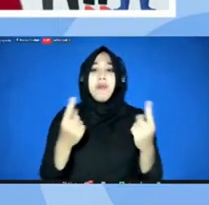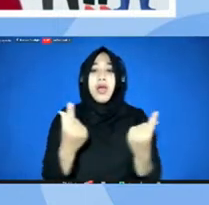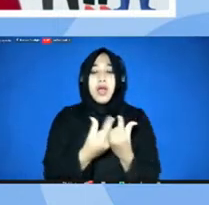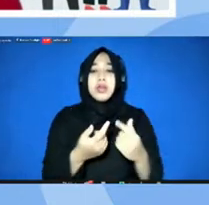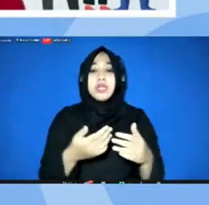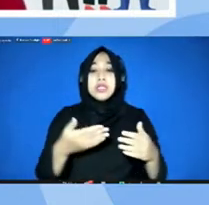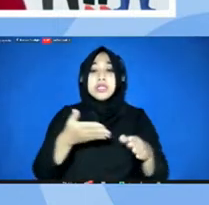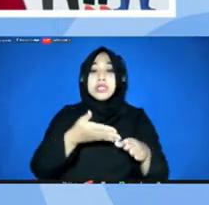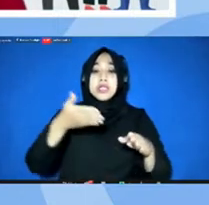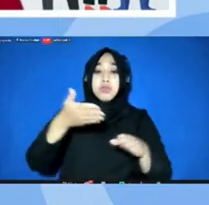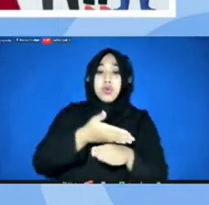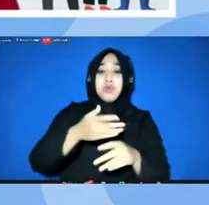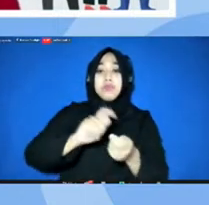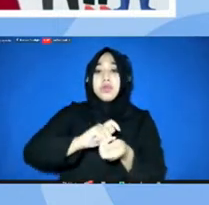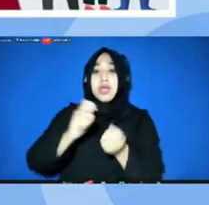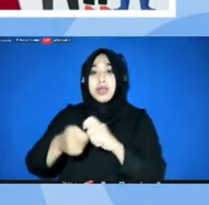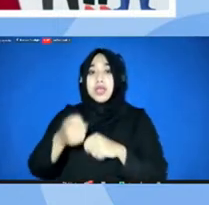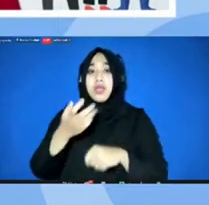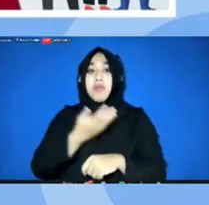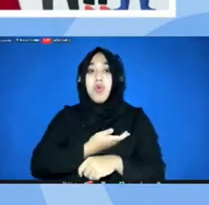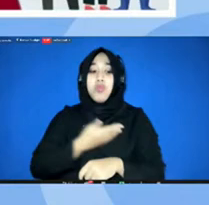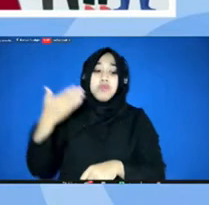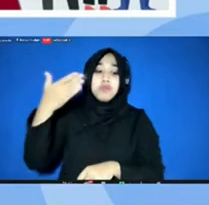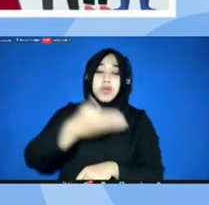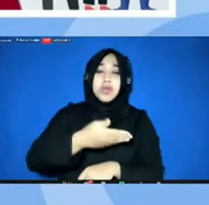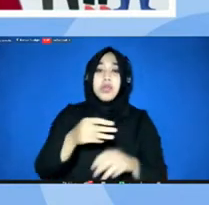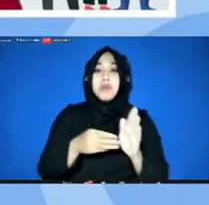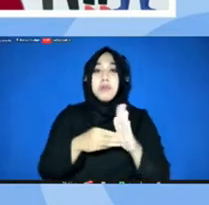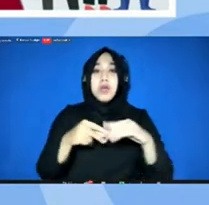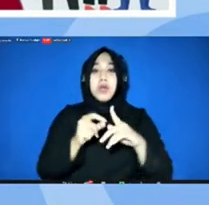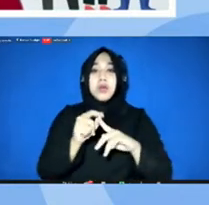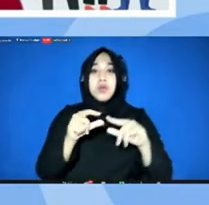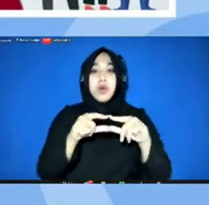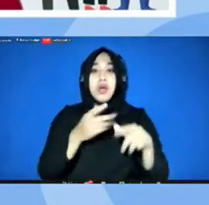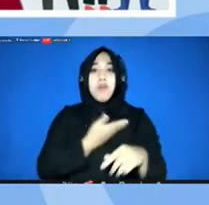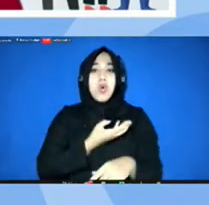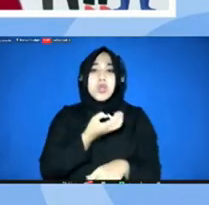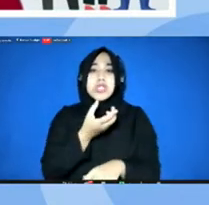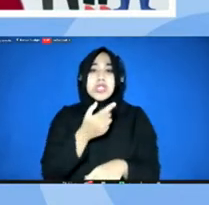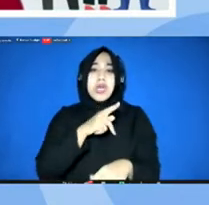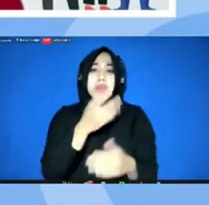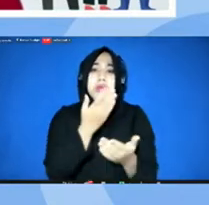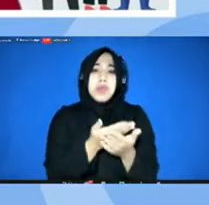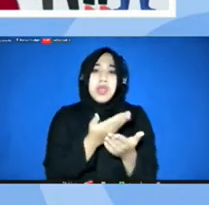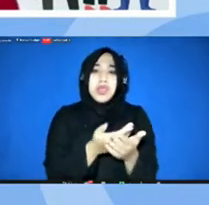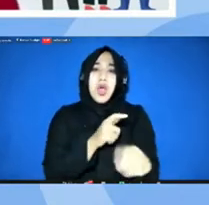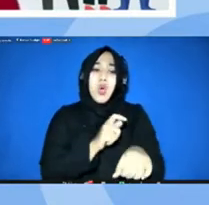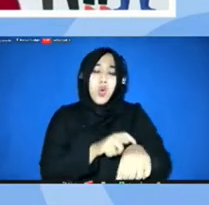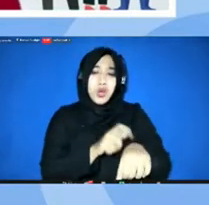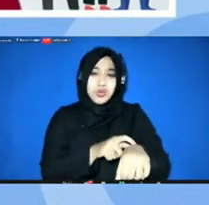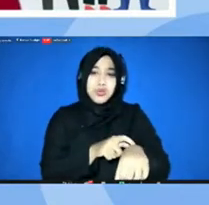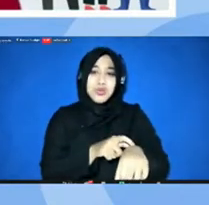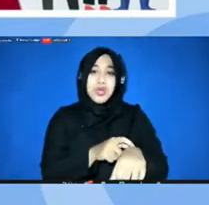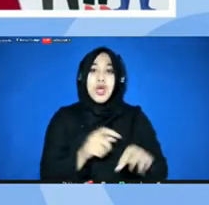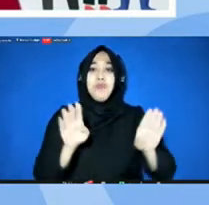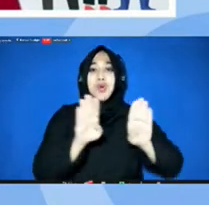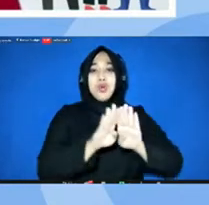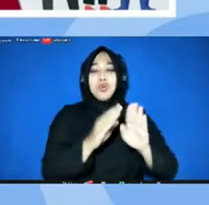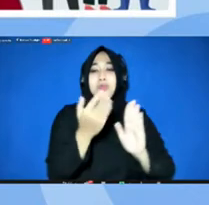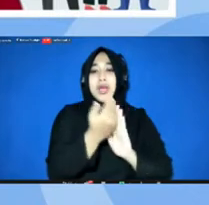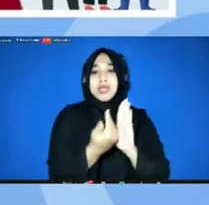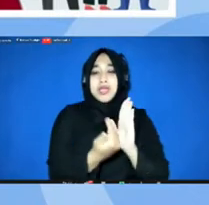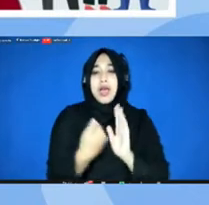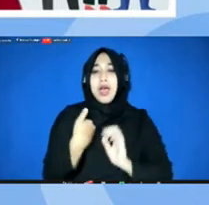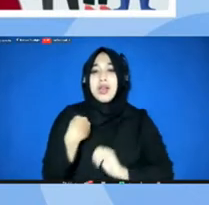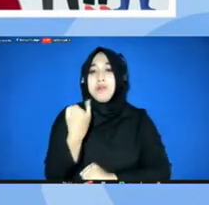tadi hendak ke Madura, Bapak, ini ada sedikit kami ingin meminta waktu sebagai penutup, Pak. Ini karena ada